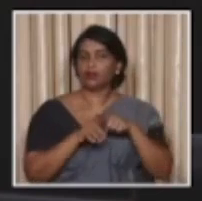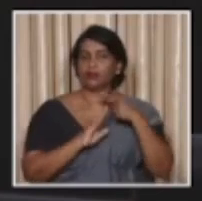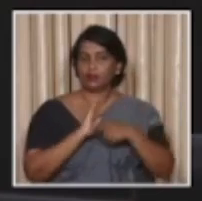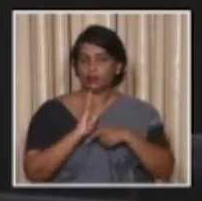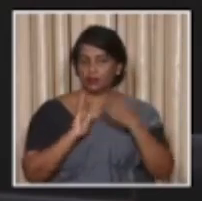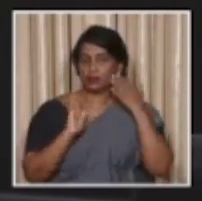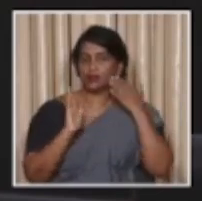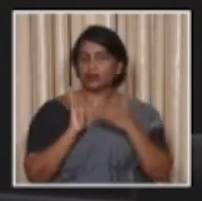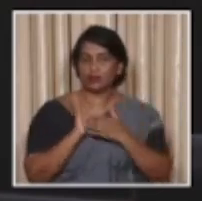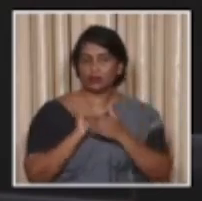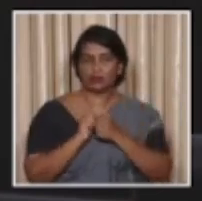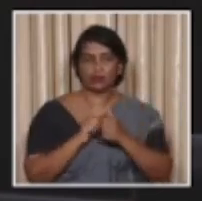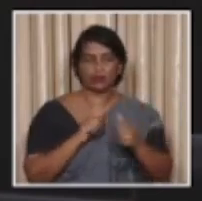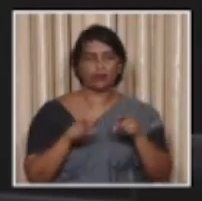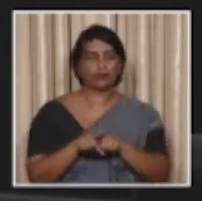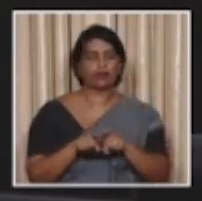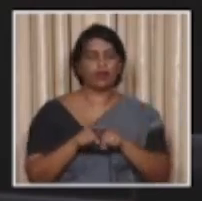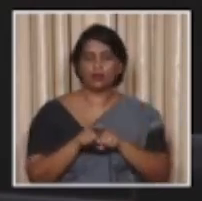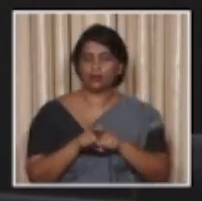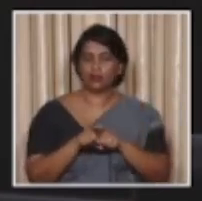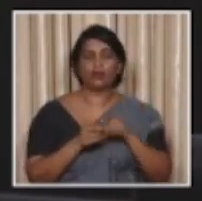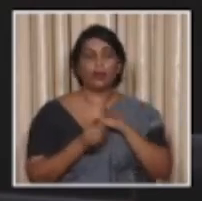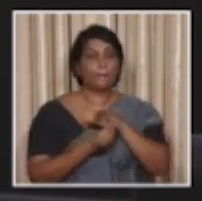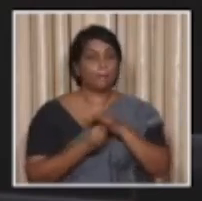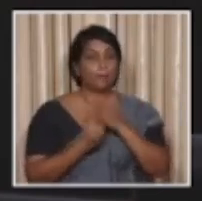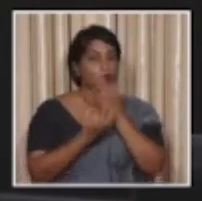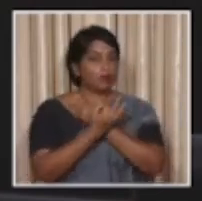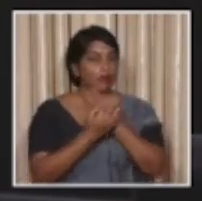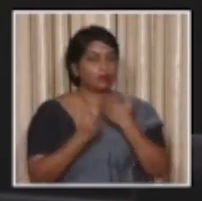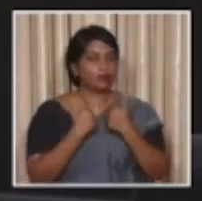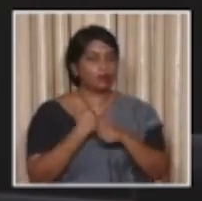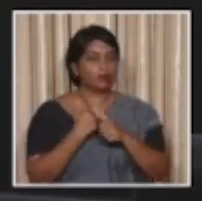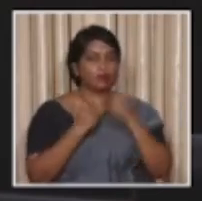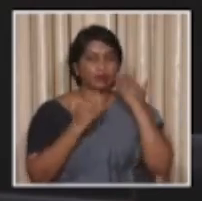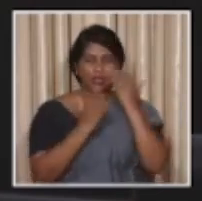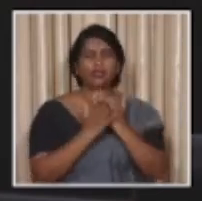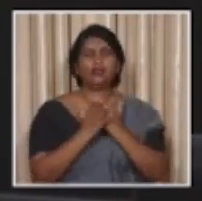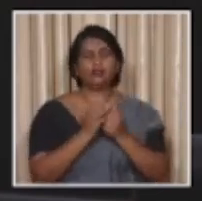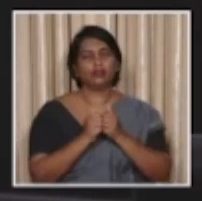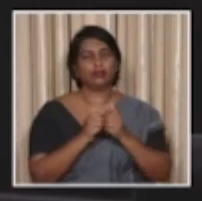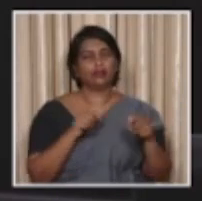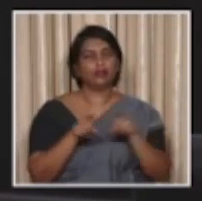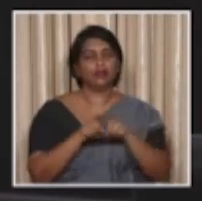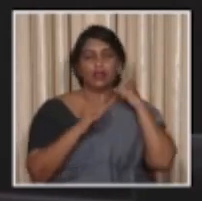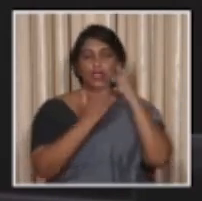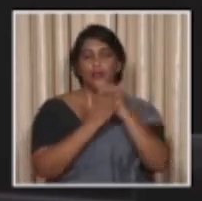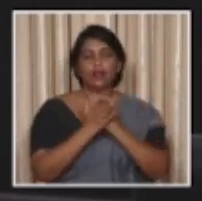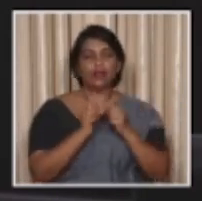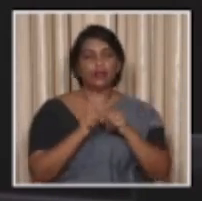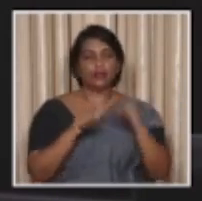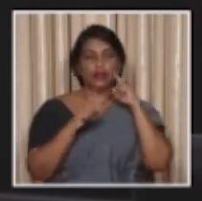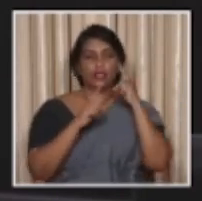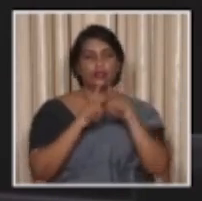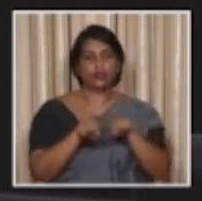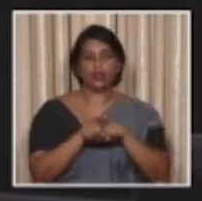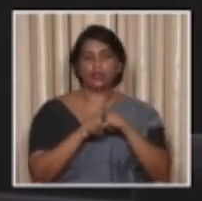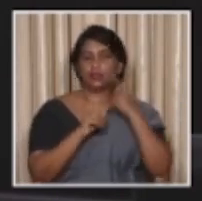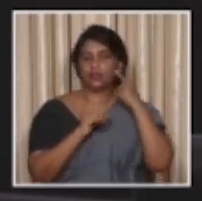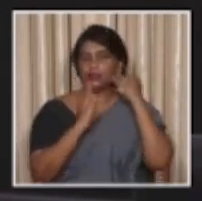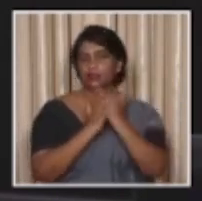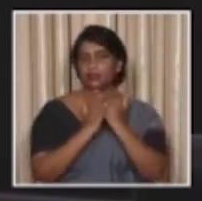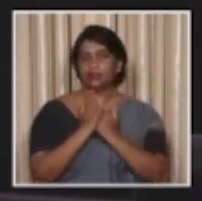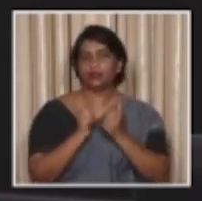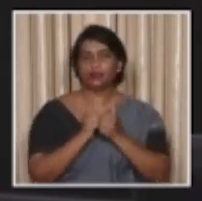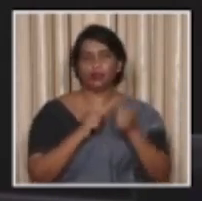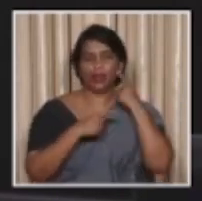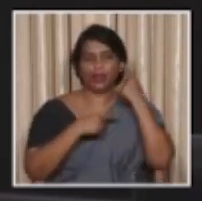ගේන්න කටයුතු කරනකොට මේ පරිසර සුන්දරත්වය හදනවා වගේම මිනිස්සුන්ගේ මානසික සුන්දරත්වය අව්‍යාජ බව ඒ වගේම